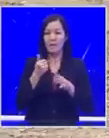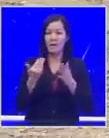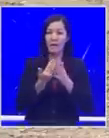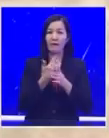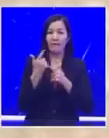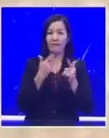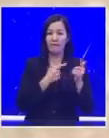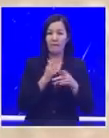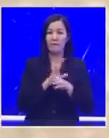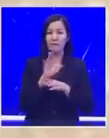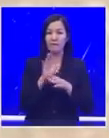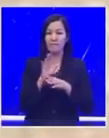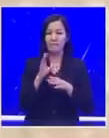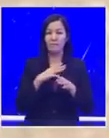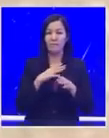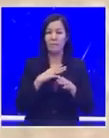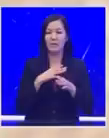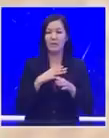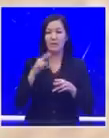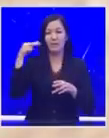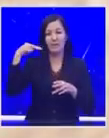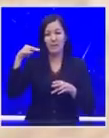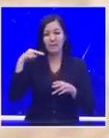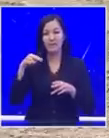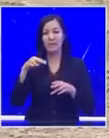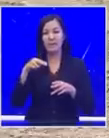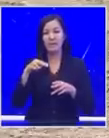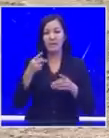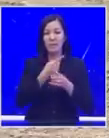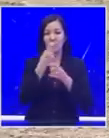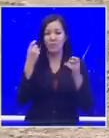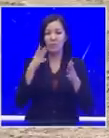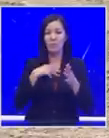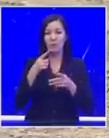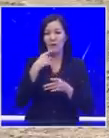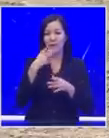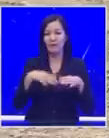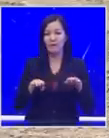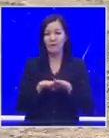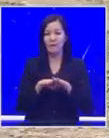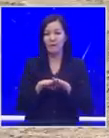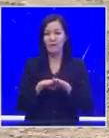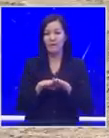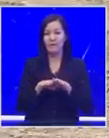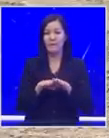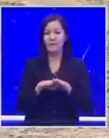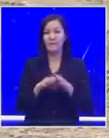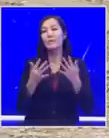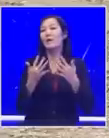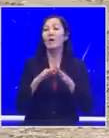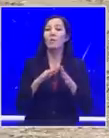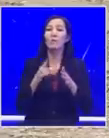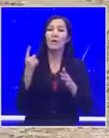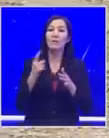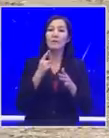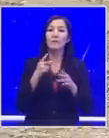дайын болады. Президент анау күні өзінің үндеуінде айтқандай, осындай енді ауыл шаруашылығына